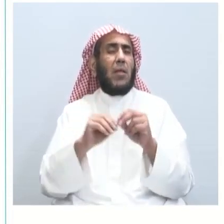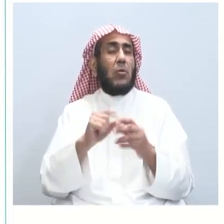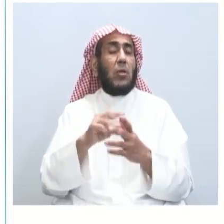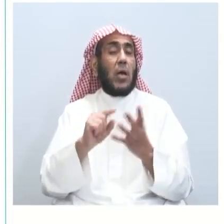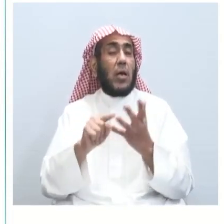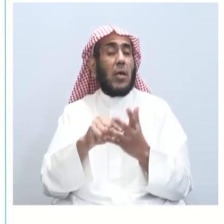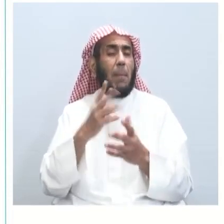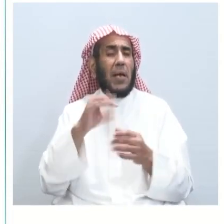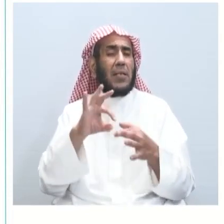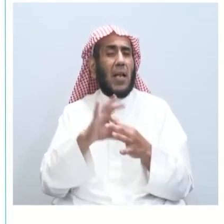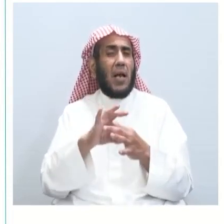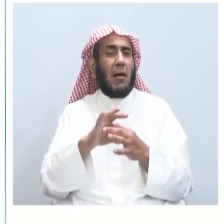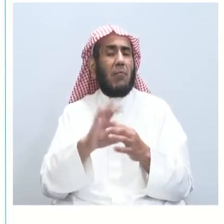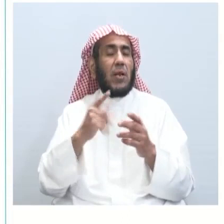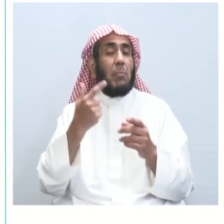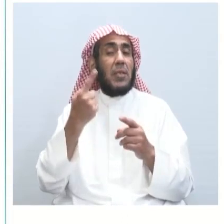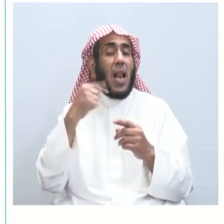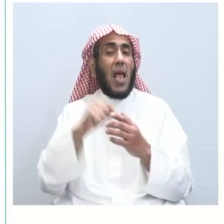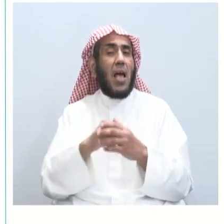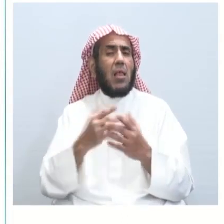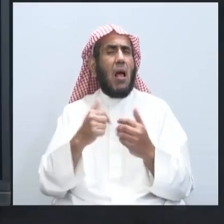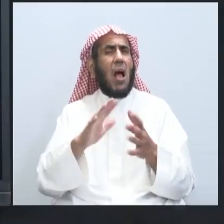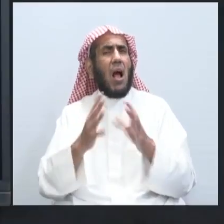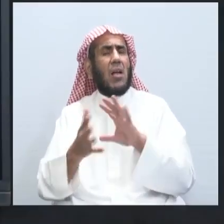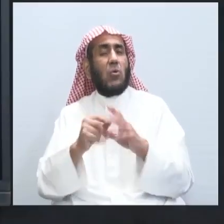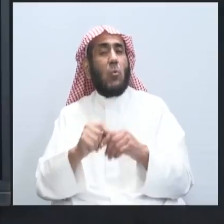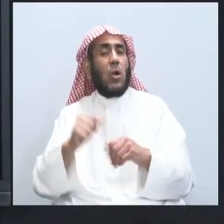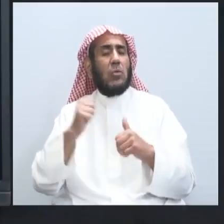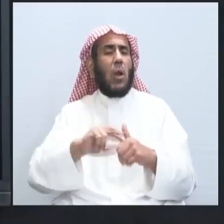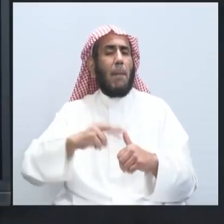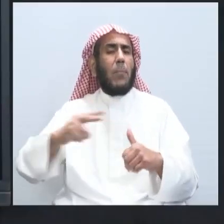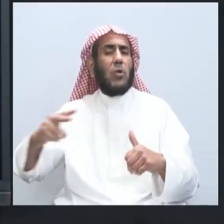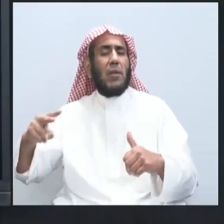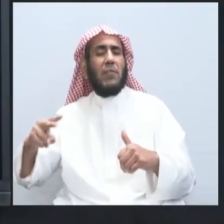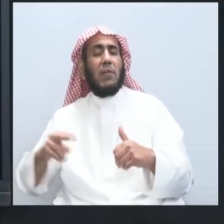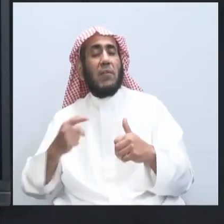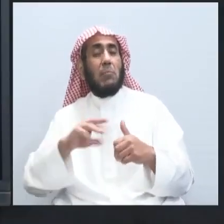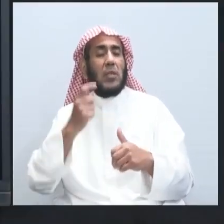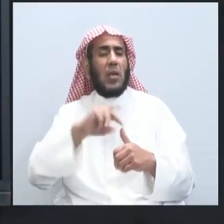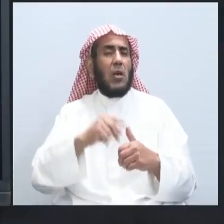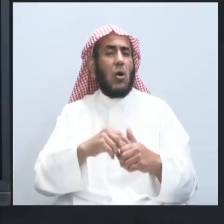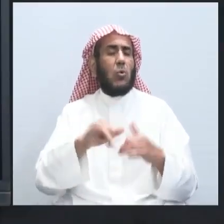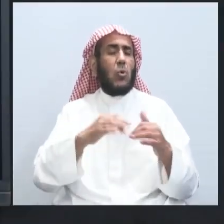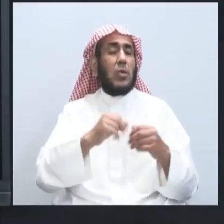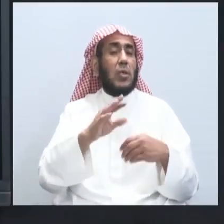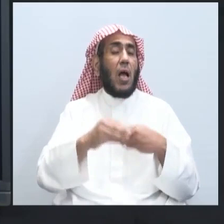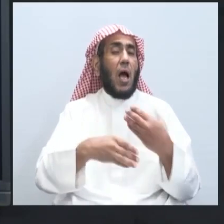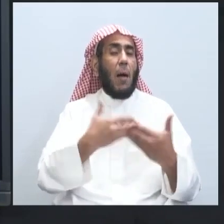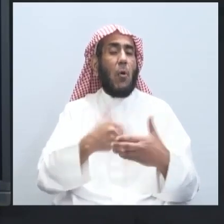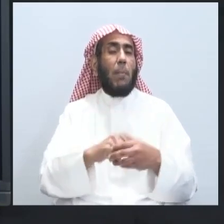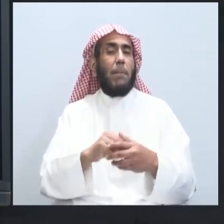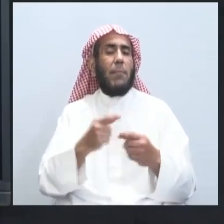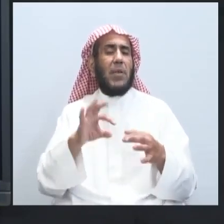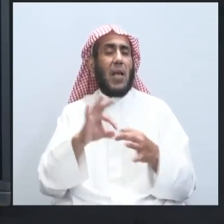ذكرنا ما يتعلق في نمط الحياه اذا قد يكون هؤلاء الطلاب مختلفين في نمط حياتهم او في طرق تعاملهم سواء مثلا